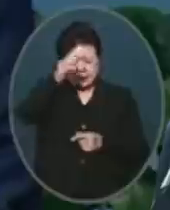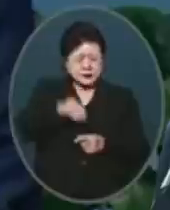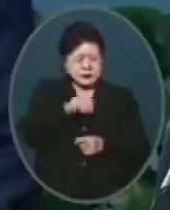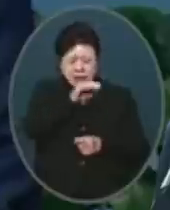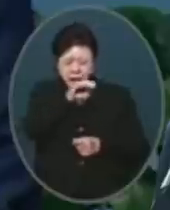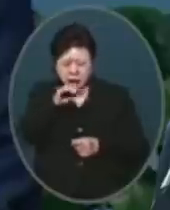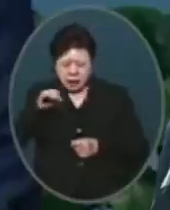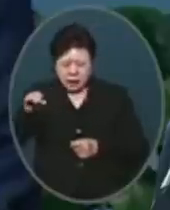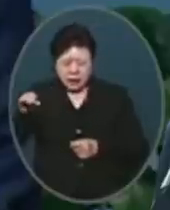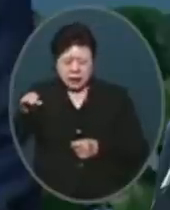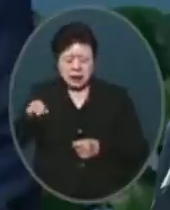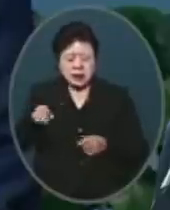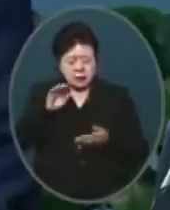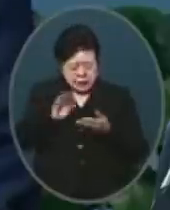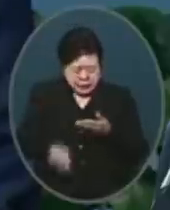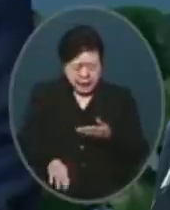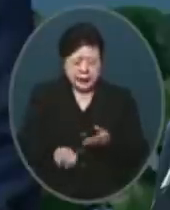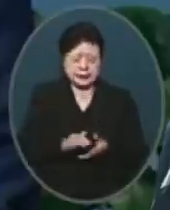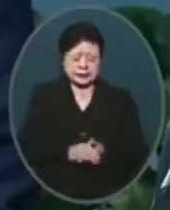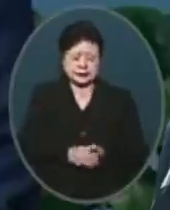십자가 밑에